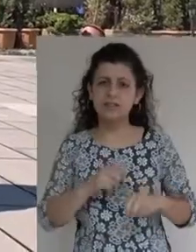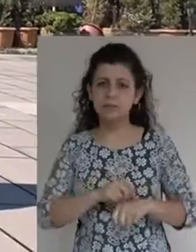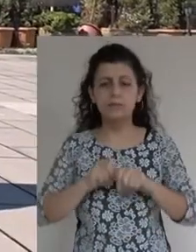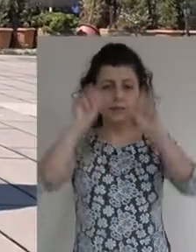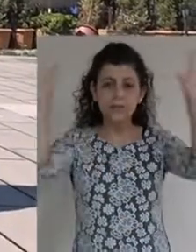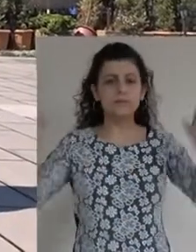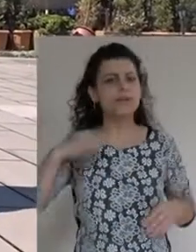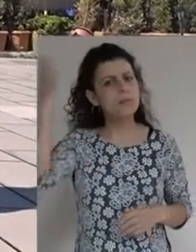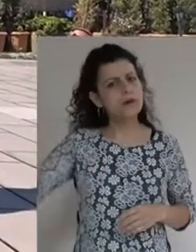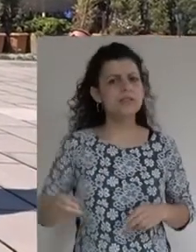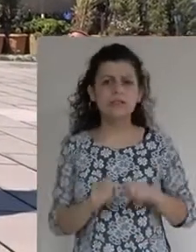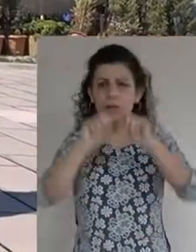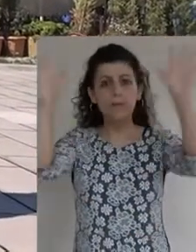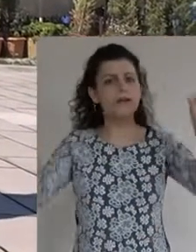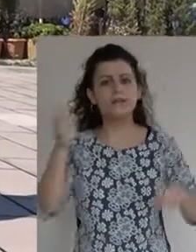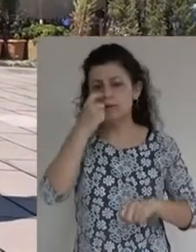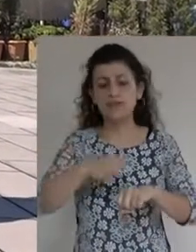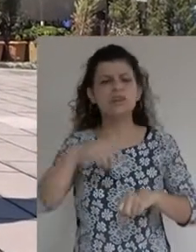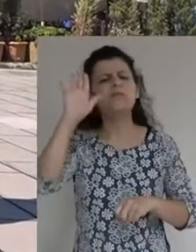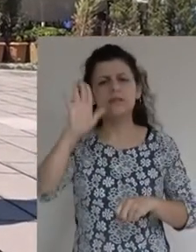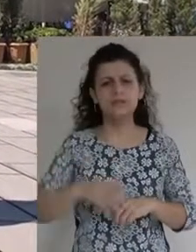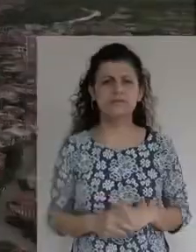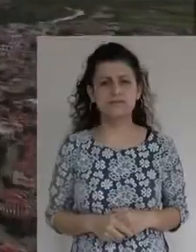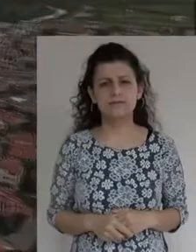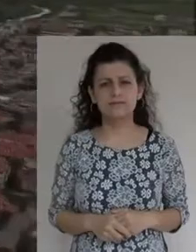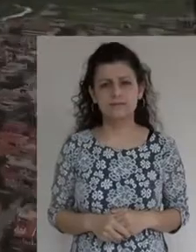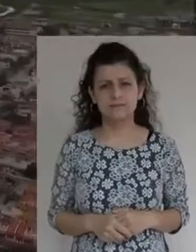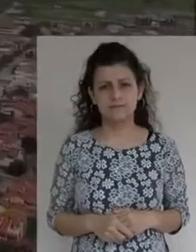Yetkililerin paylaşımları dışındaki paylaşımlara itibar etmeyelim.